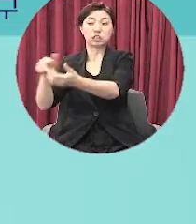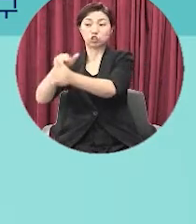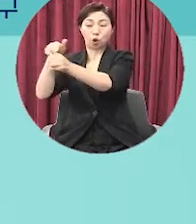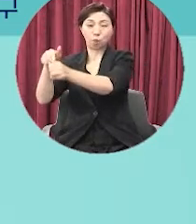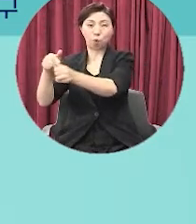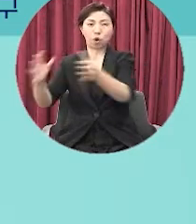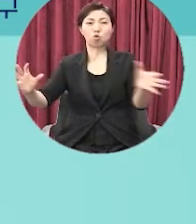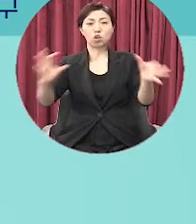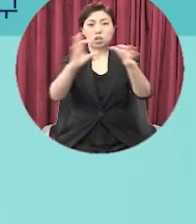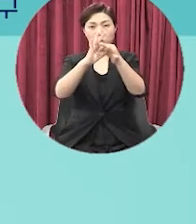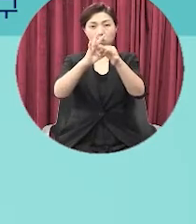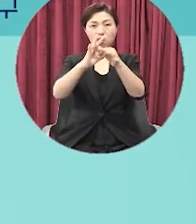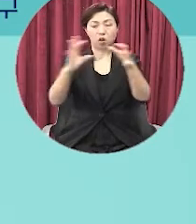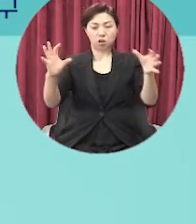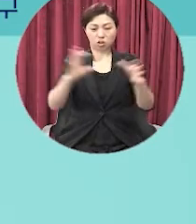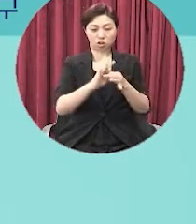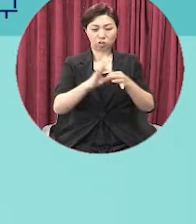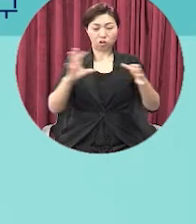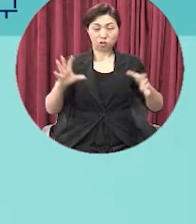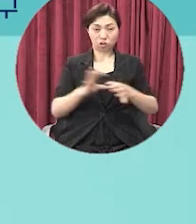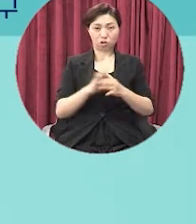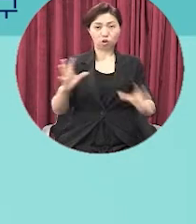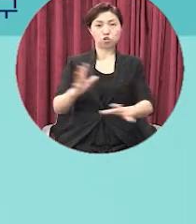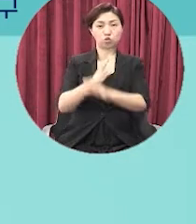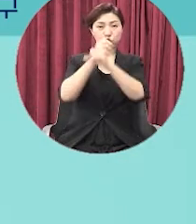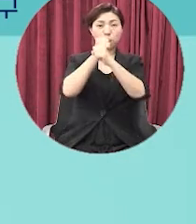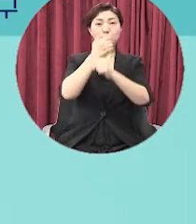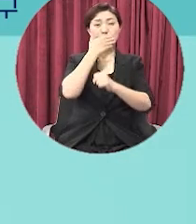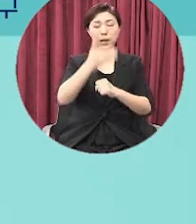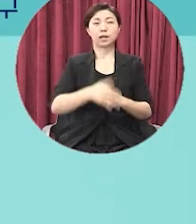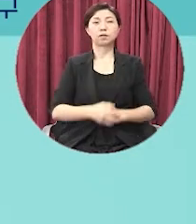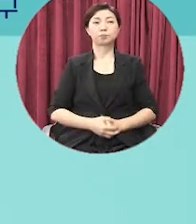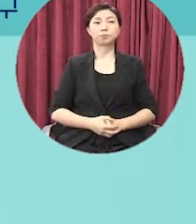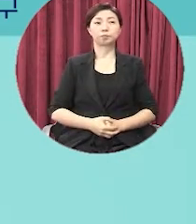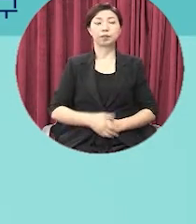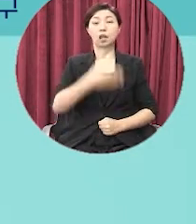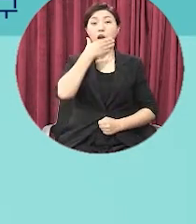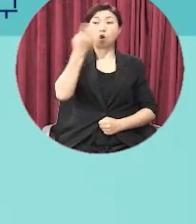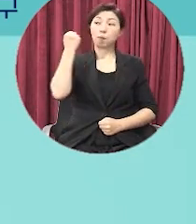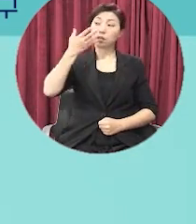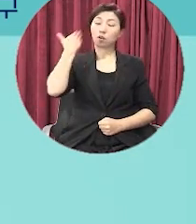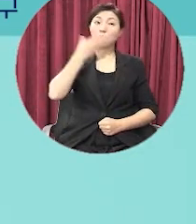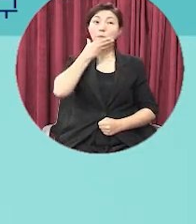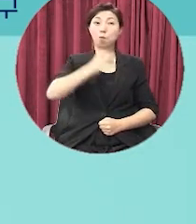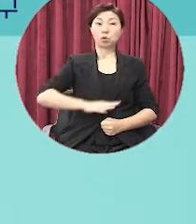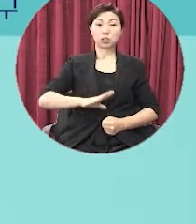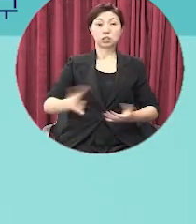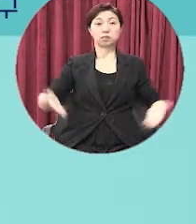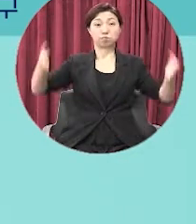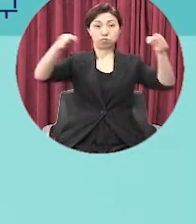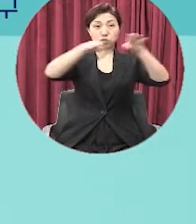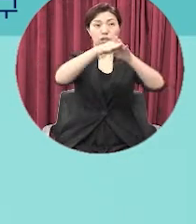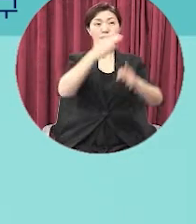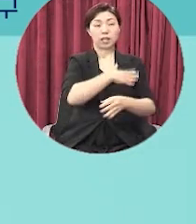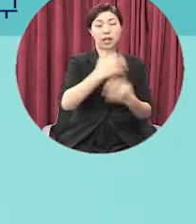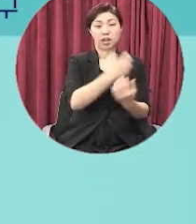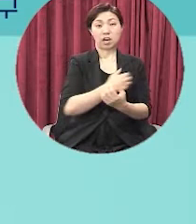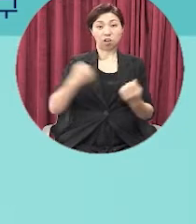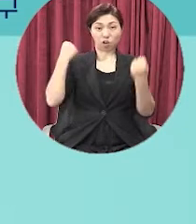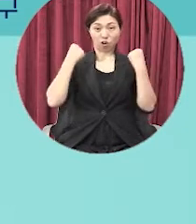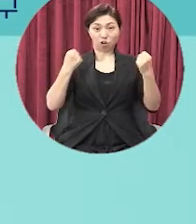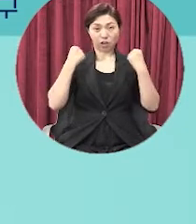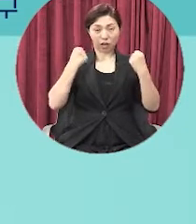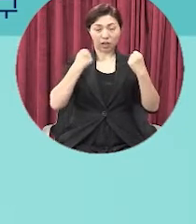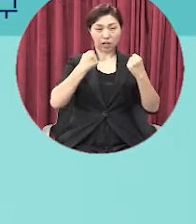최근에 국회 보건 복지 의 해서 나의 건강 기록 이라는 앱을 만들었구요 뭐 이런 10월에는